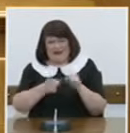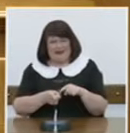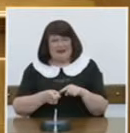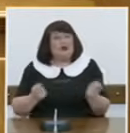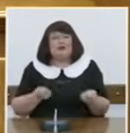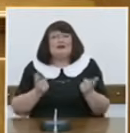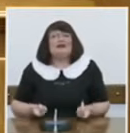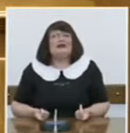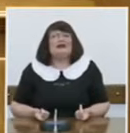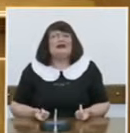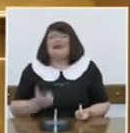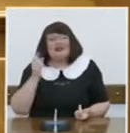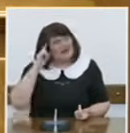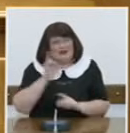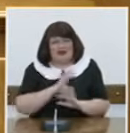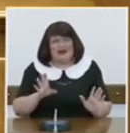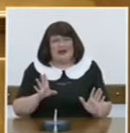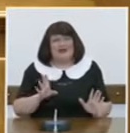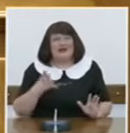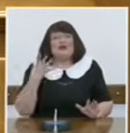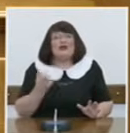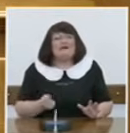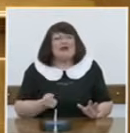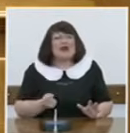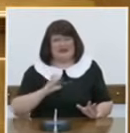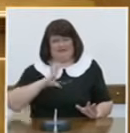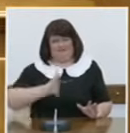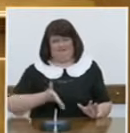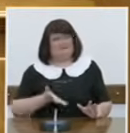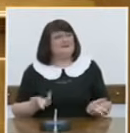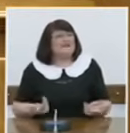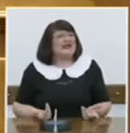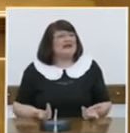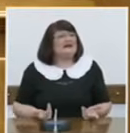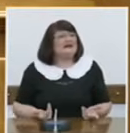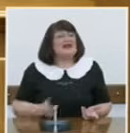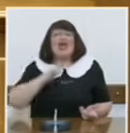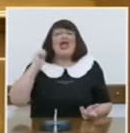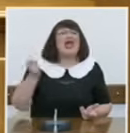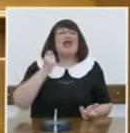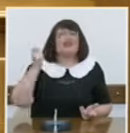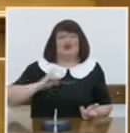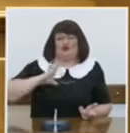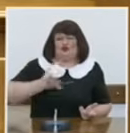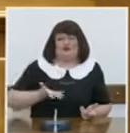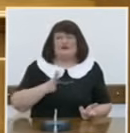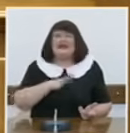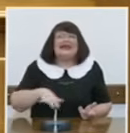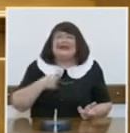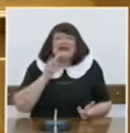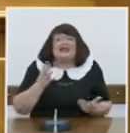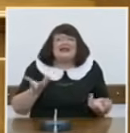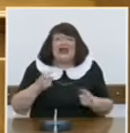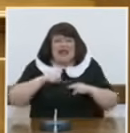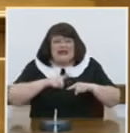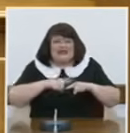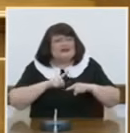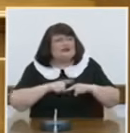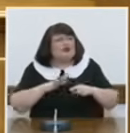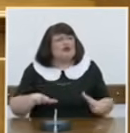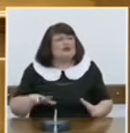γιατί υπάρχει μια απέχθεια ως προς το έθνος, προς τον ατιβισμό. Γιατί δεν θέλετε το έθνος